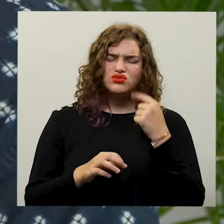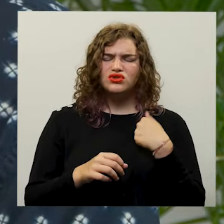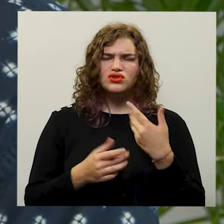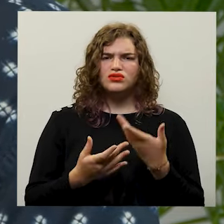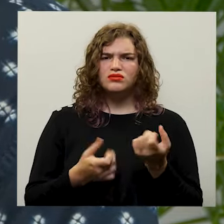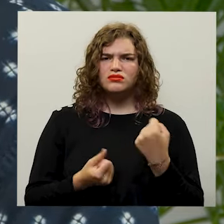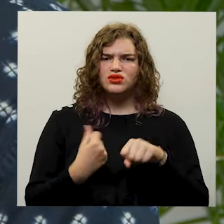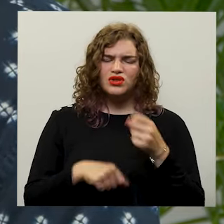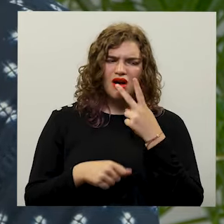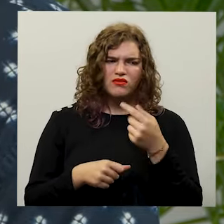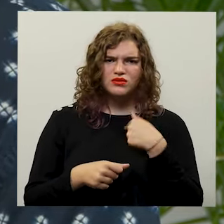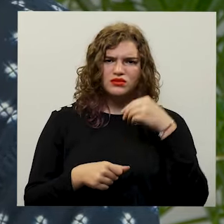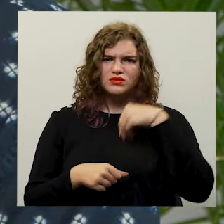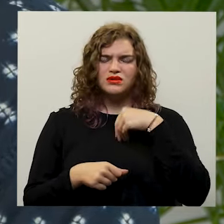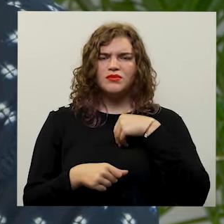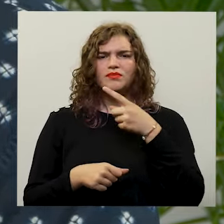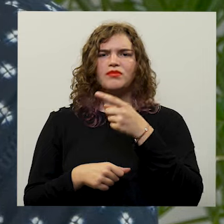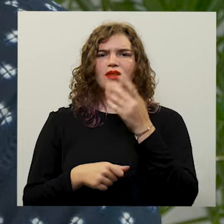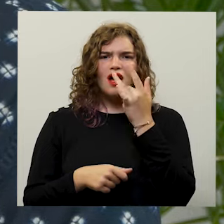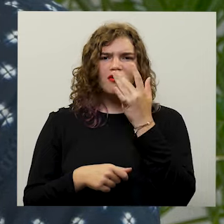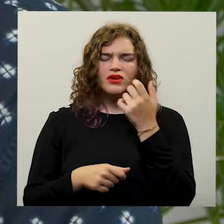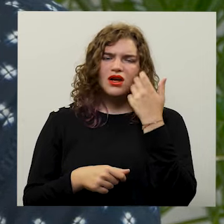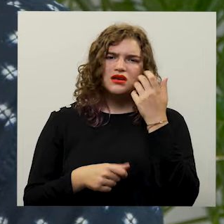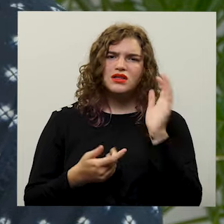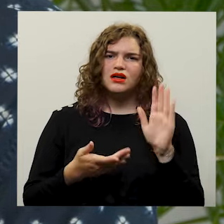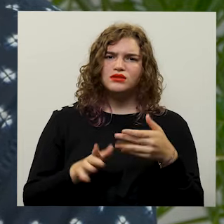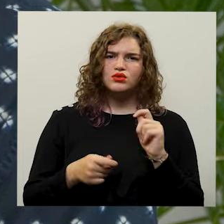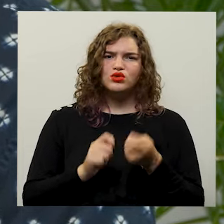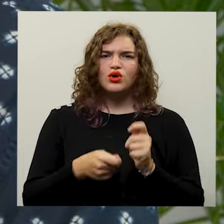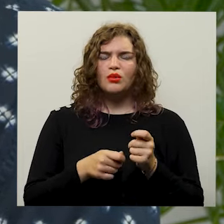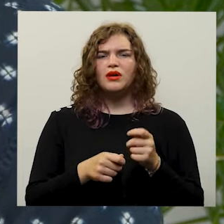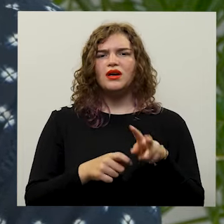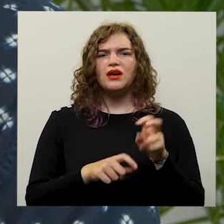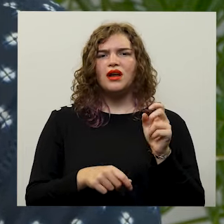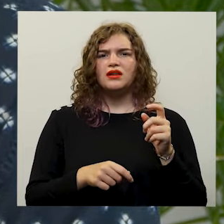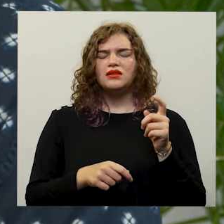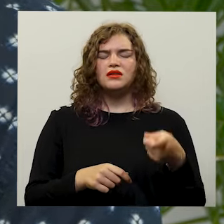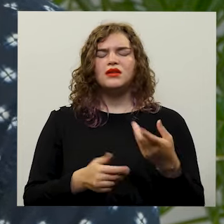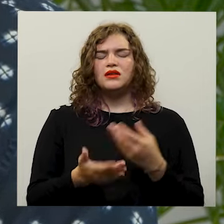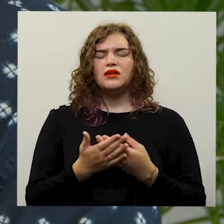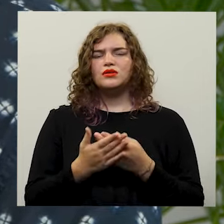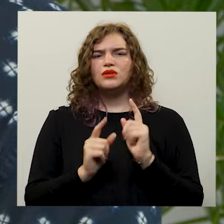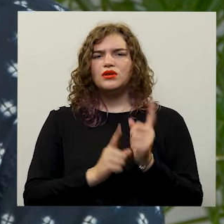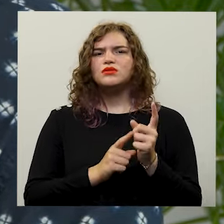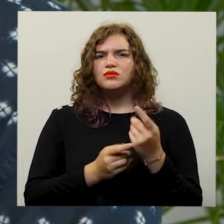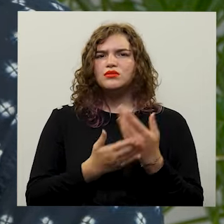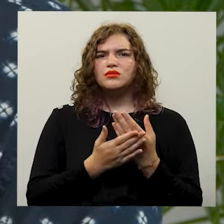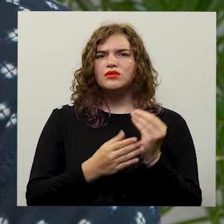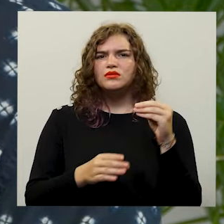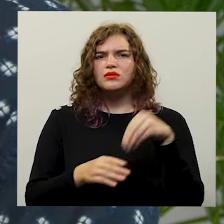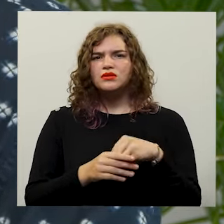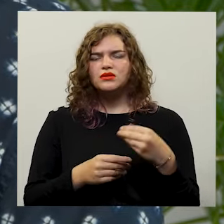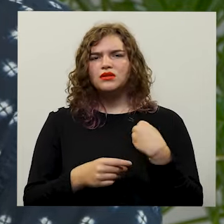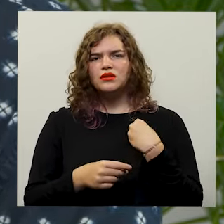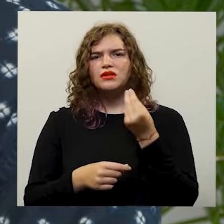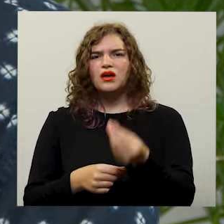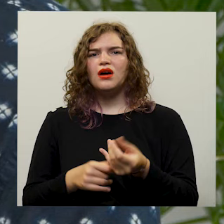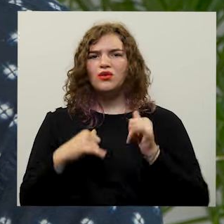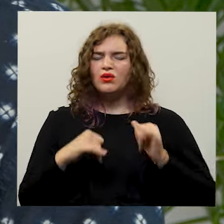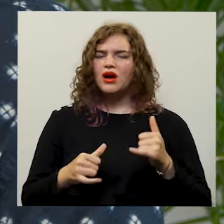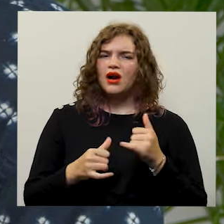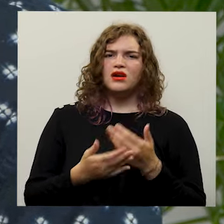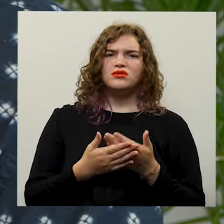Eu am auzit asta că în Africa, cum au început cu tobele, înainte de război și asta, să intre duhurile în oameni, să prindă curaj, să prindă